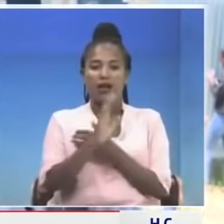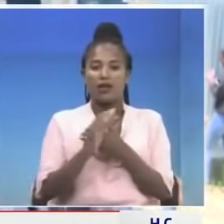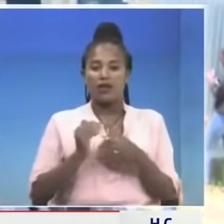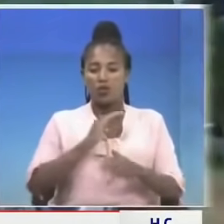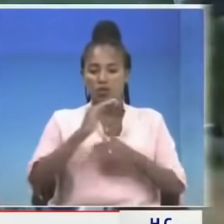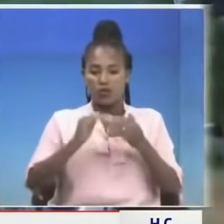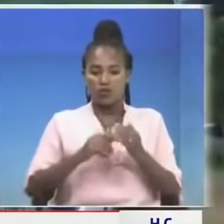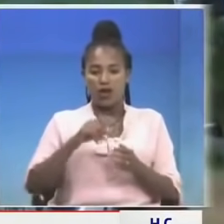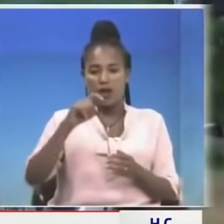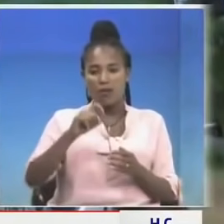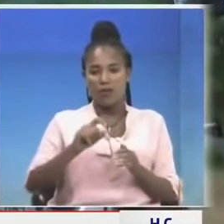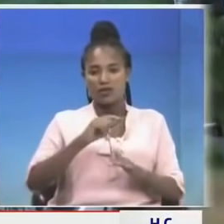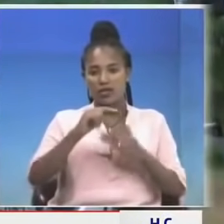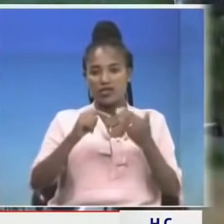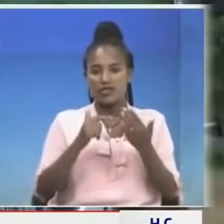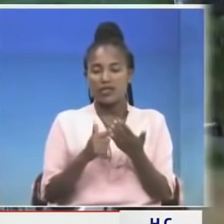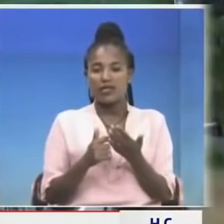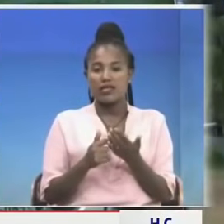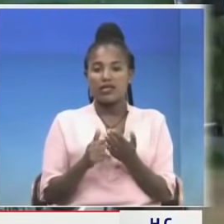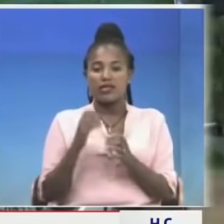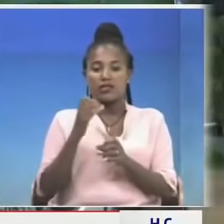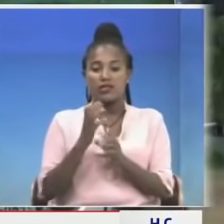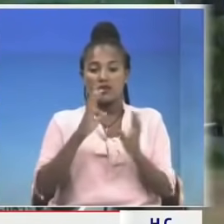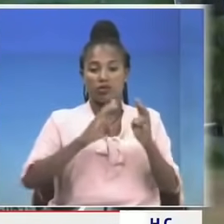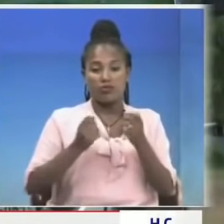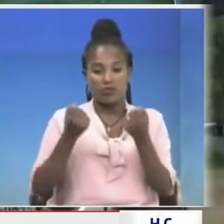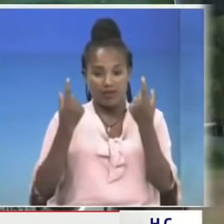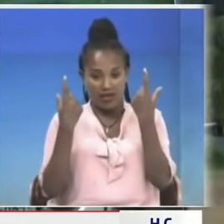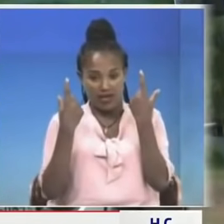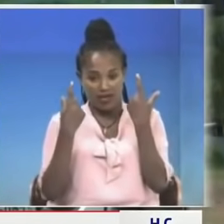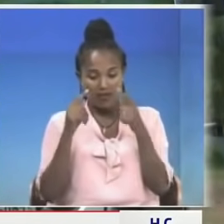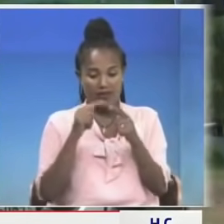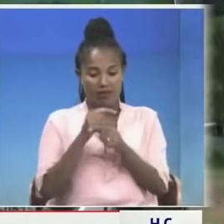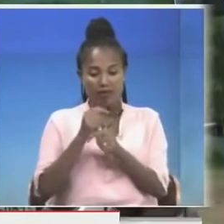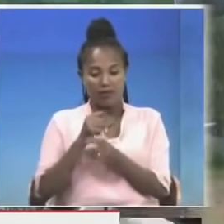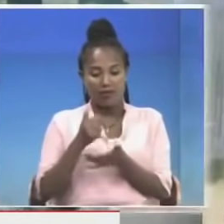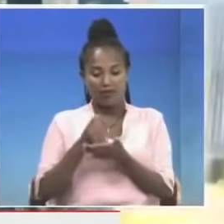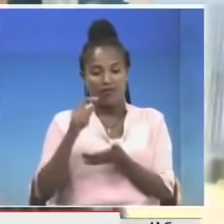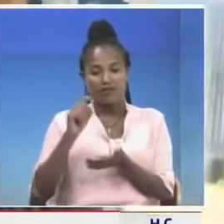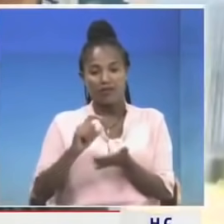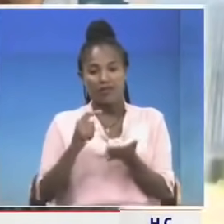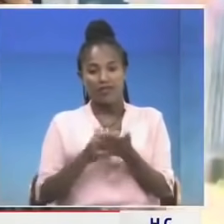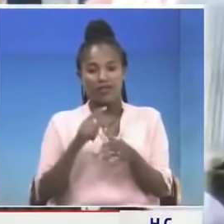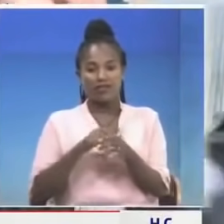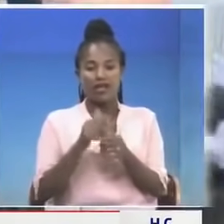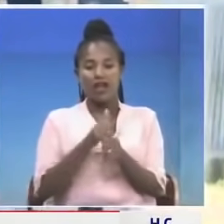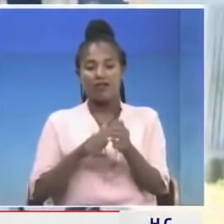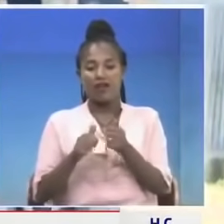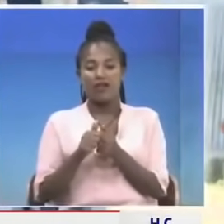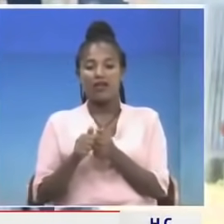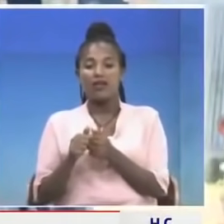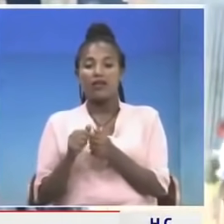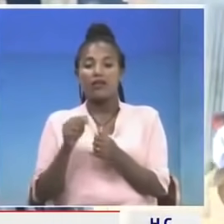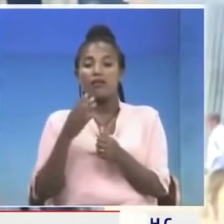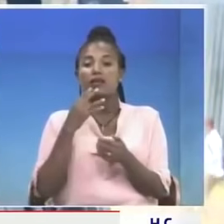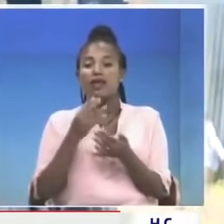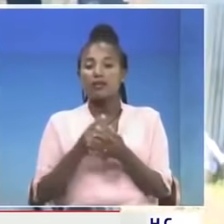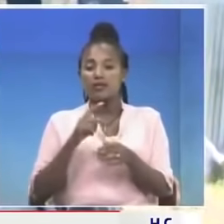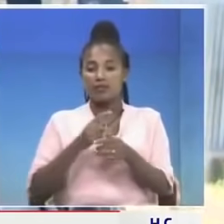ሰው ያገባዋል። ስለዚህ የህዝቡን ችግር ግምት ውስጥ በማስገባት በተግባር መደገፍ ተገቢ ነው። ይሄ ጊዜ ያልፋል፣ መልካም ጊዜ መምጣቱ